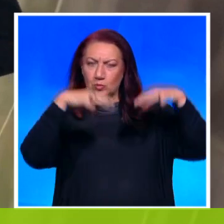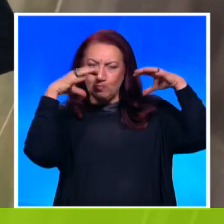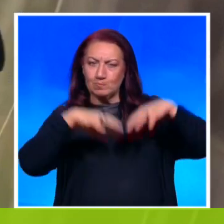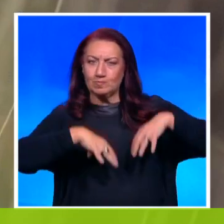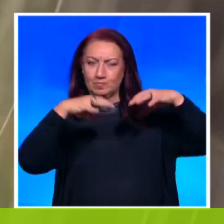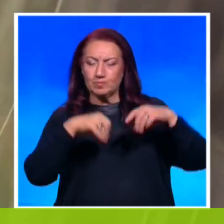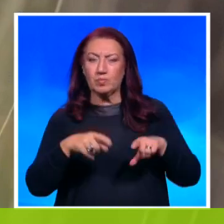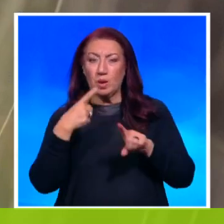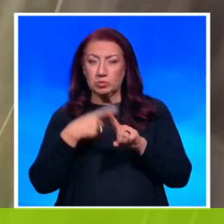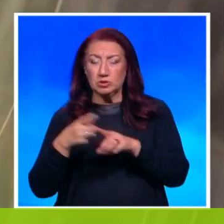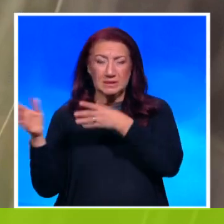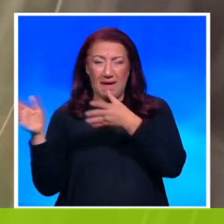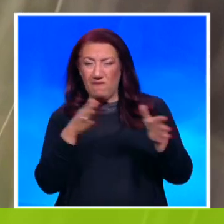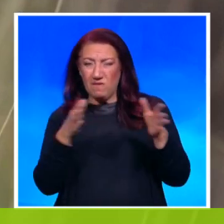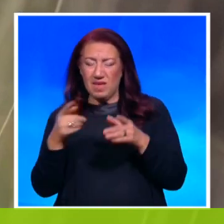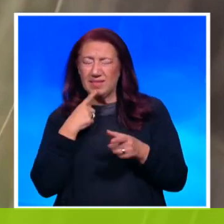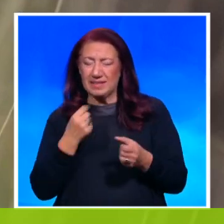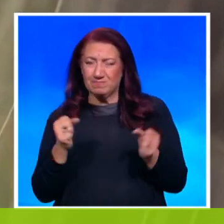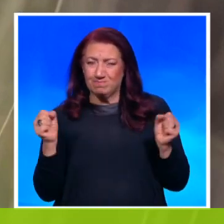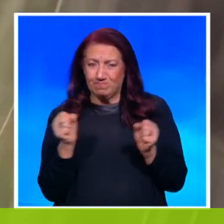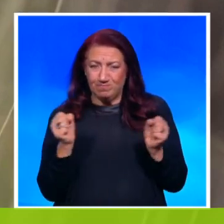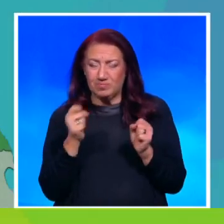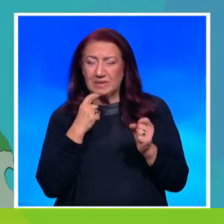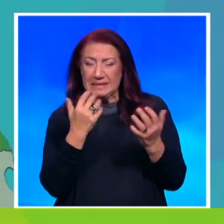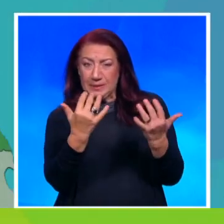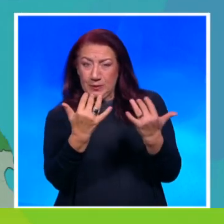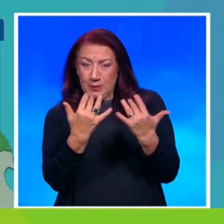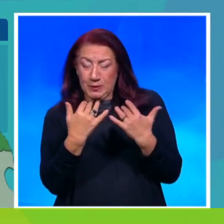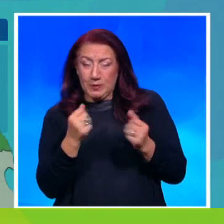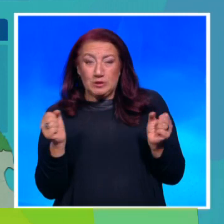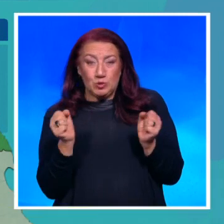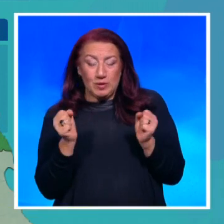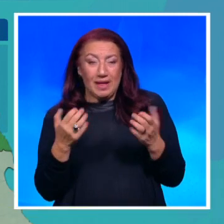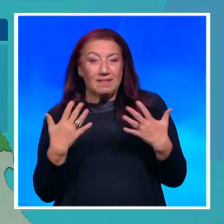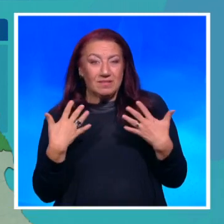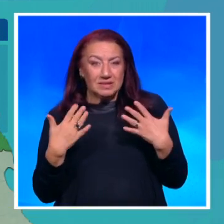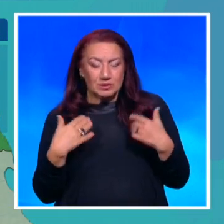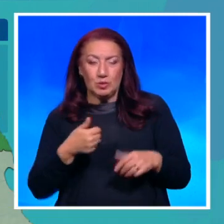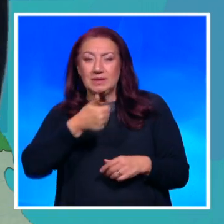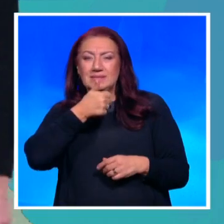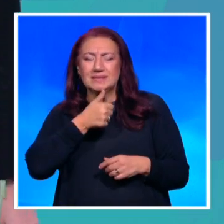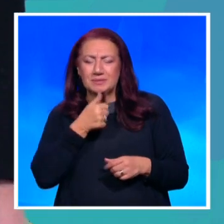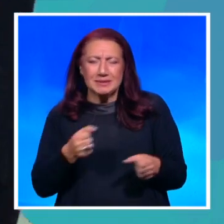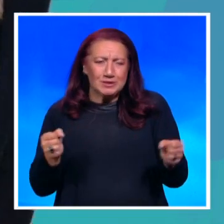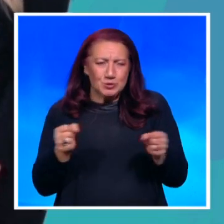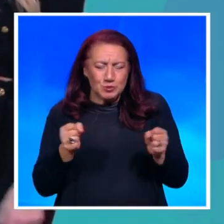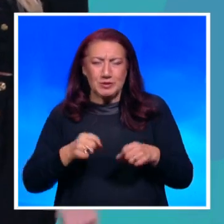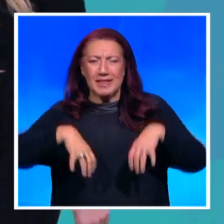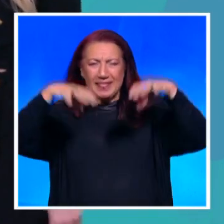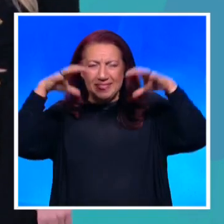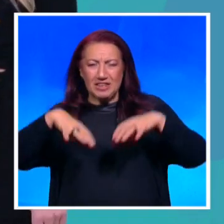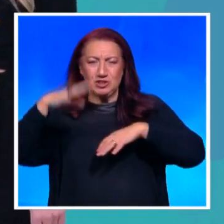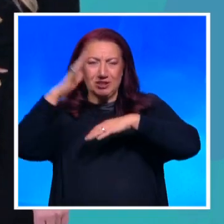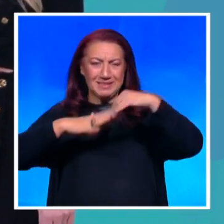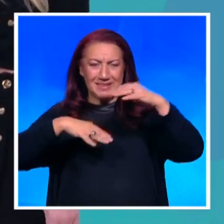това, вятърът от запад-северозапад ще се усили и с него ще нахлува студен въздух. В съботния ден студ, дъжд, сняг